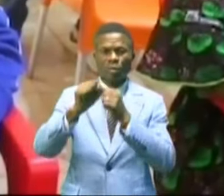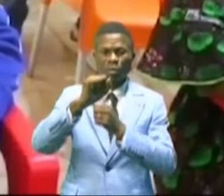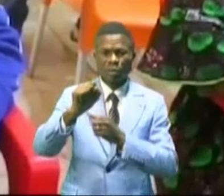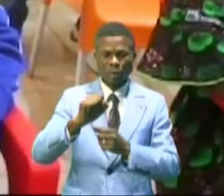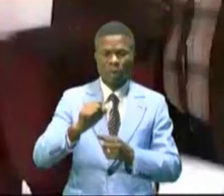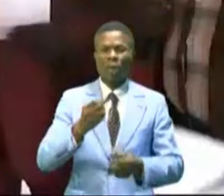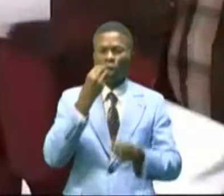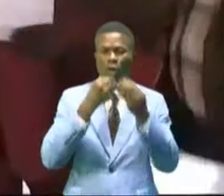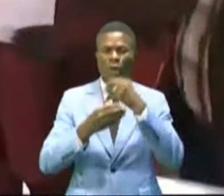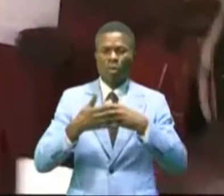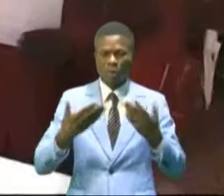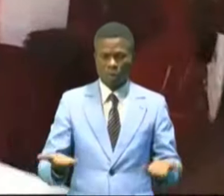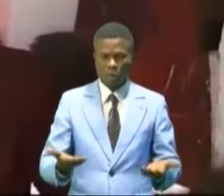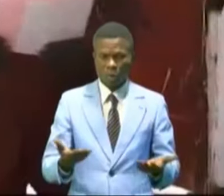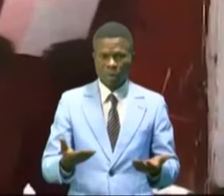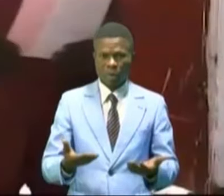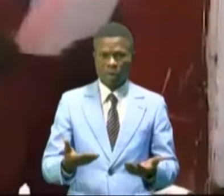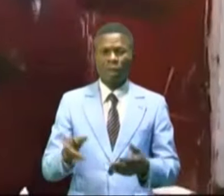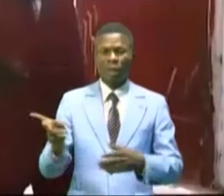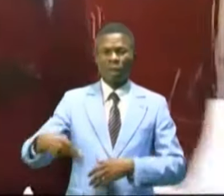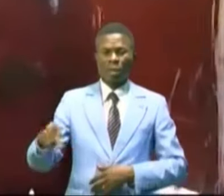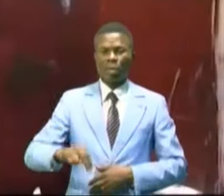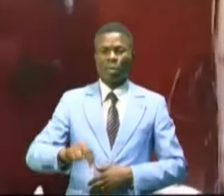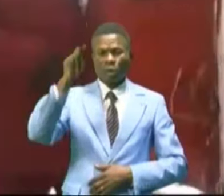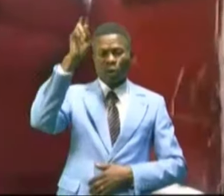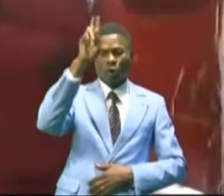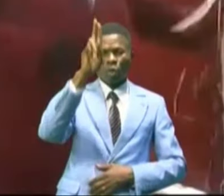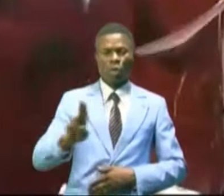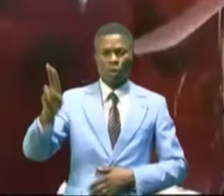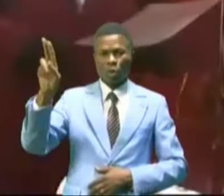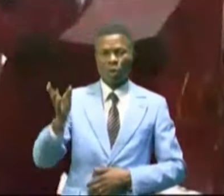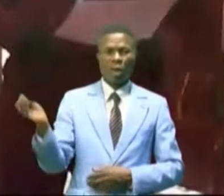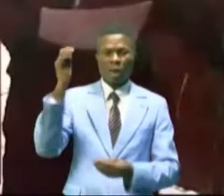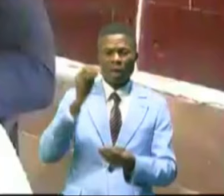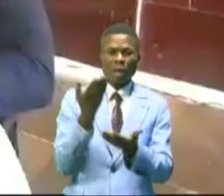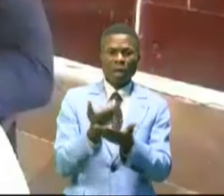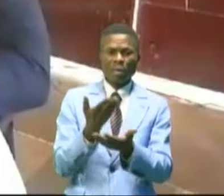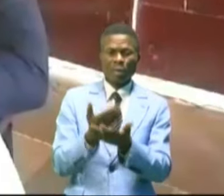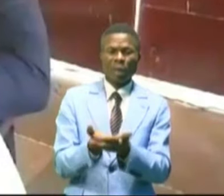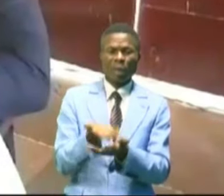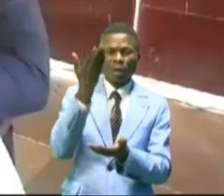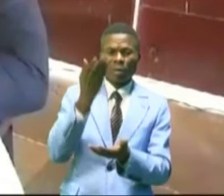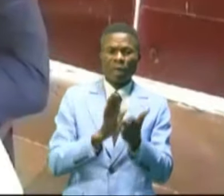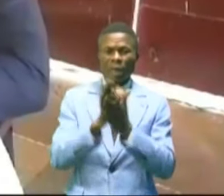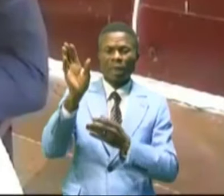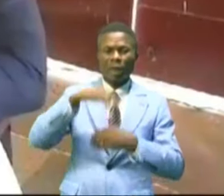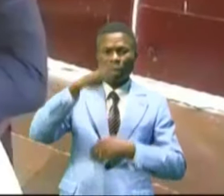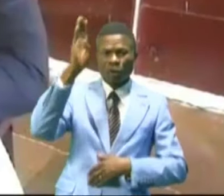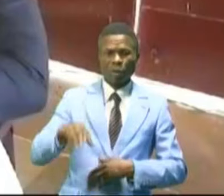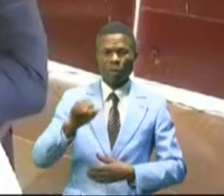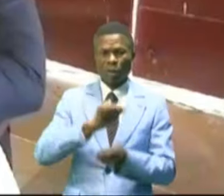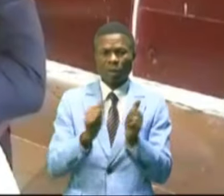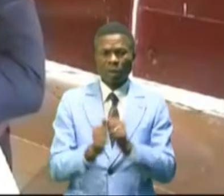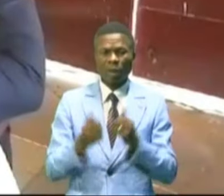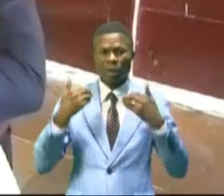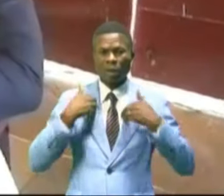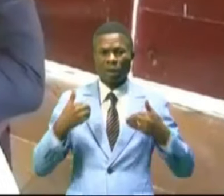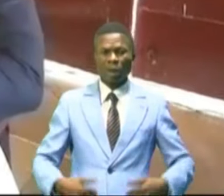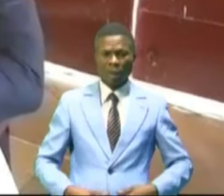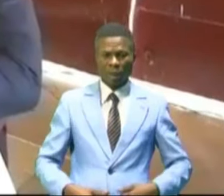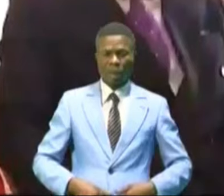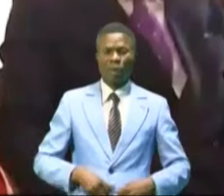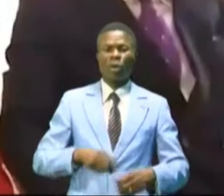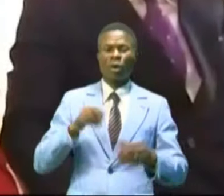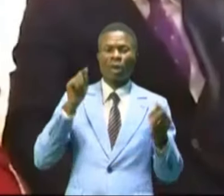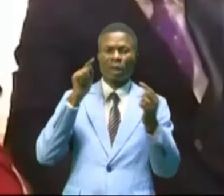nutrition. Ainsi, voir la province du Nord Oubangui augmenter son budget de 15% en faveur du secteur de la santé est le but principal